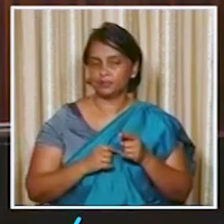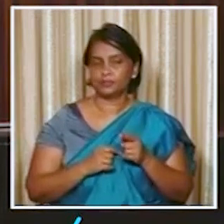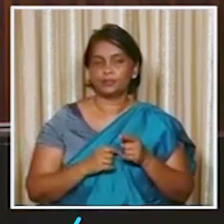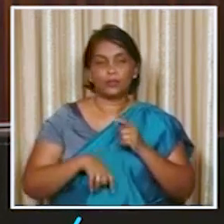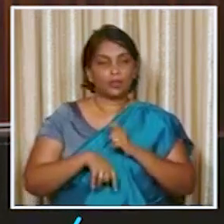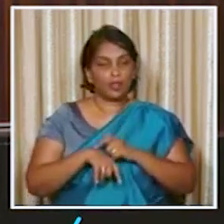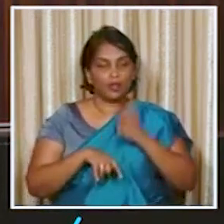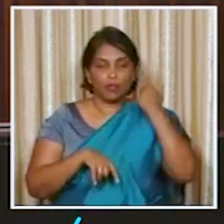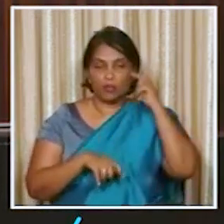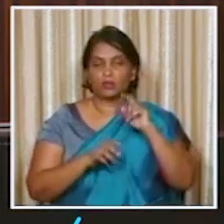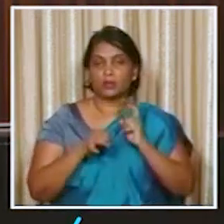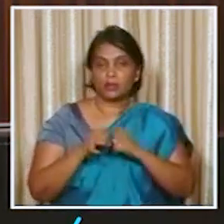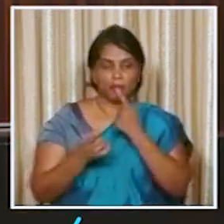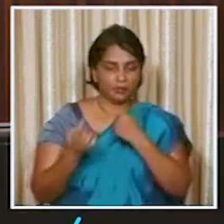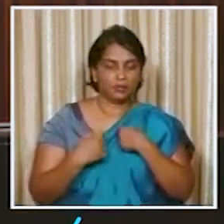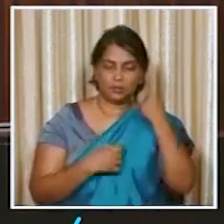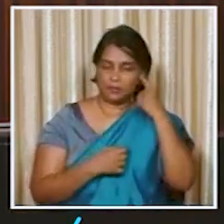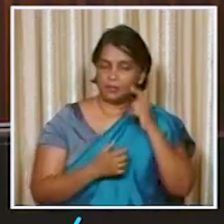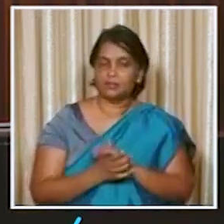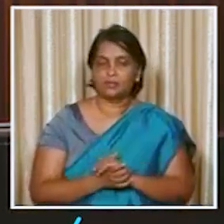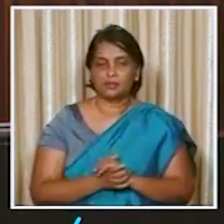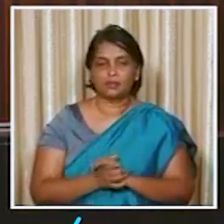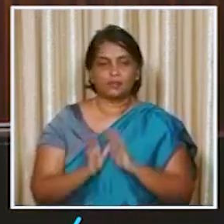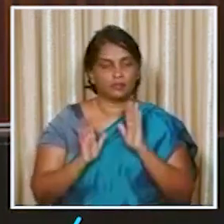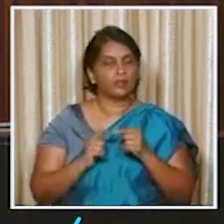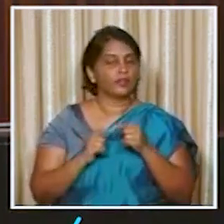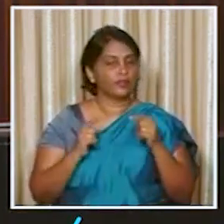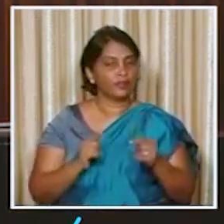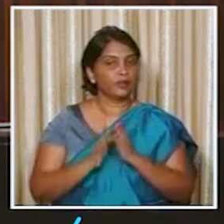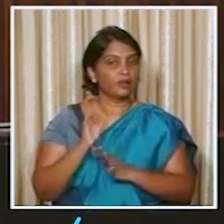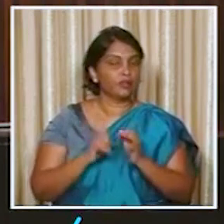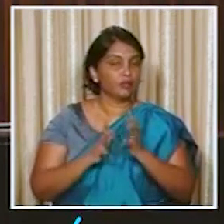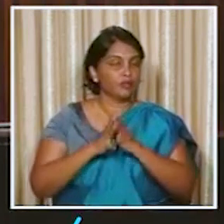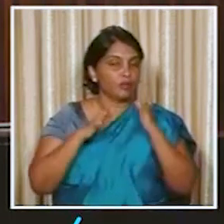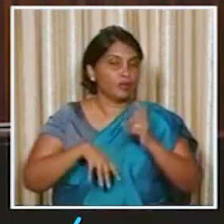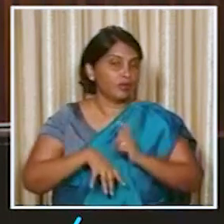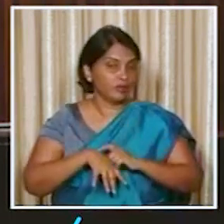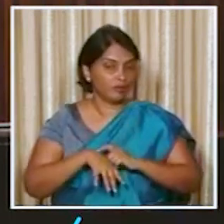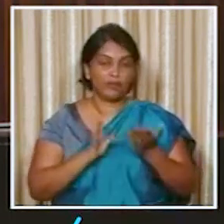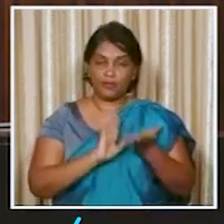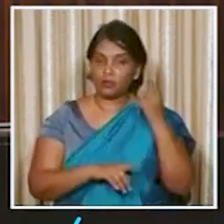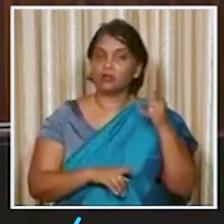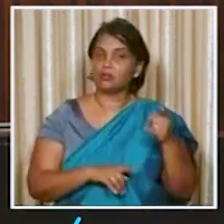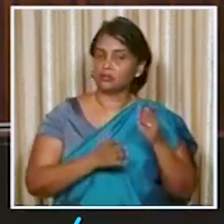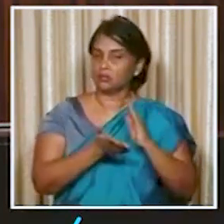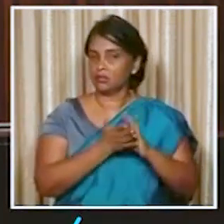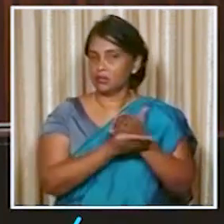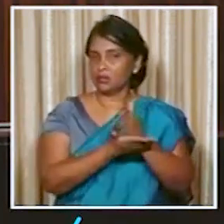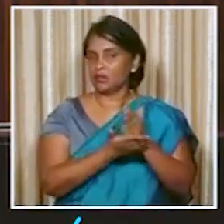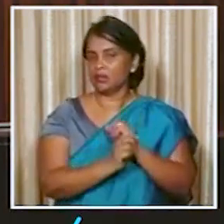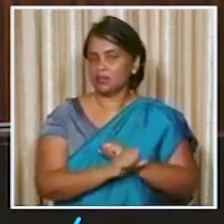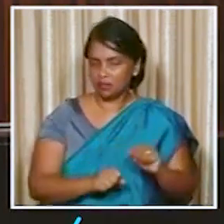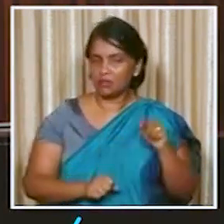කාලය පිළිබඳ ප්‍රශ්නය මතු කළ බවත් මතක් කරමි. ඒත් විපක්ෂයේ මන්ත්‍රීවරුන්ට වැඩිපුර වෙන්නු කාලය ඔවුන්ට සාධාරණ ලෙස බෙදී නොයන